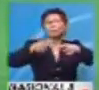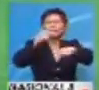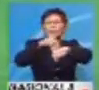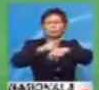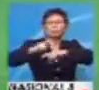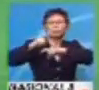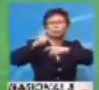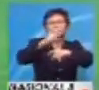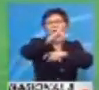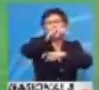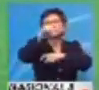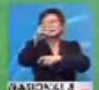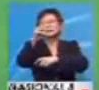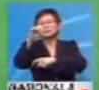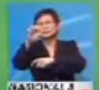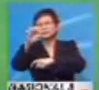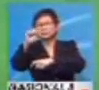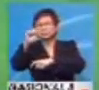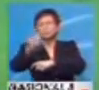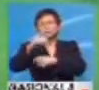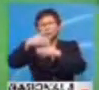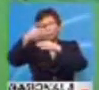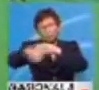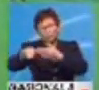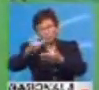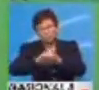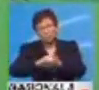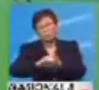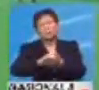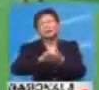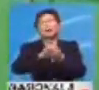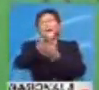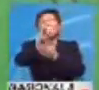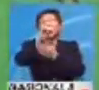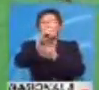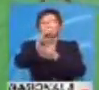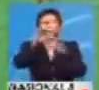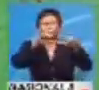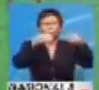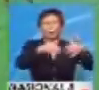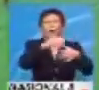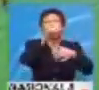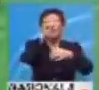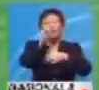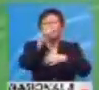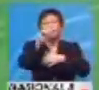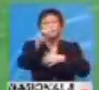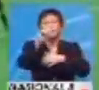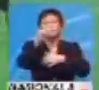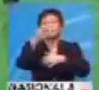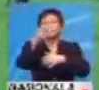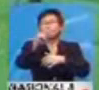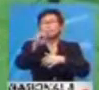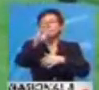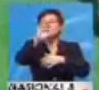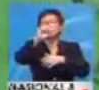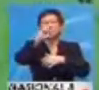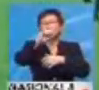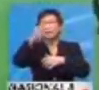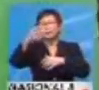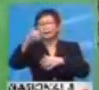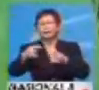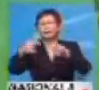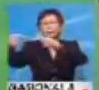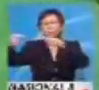James even selepas ini skuad kendalian akan bertemu Nepal di Venus sama pada 27 emas ini